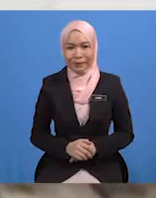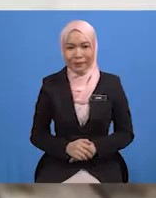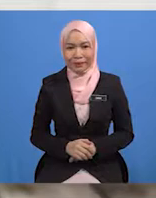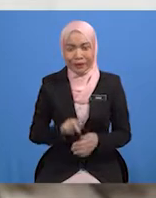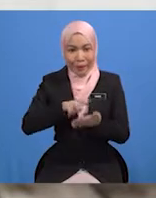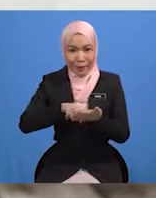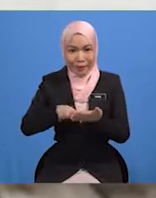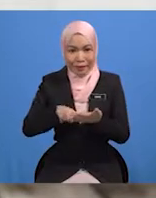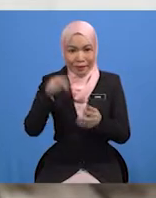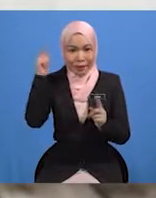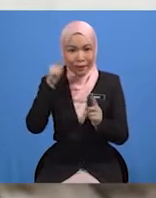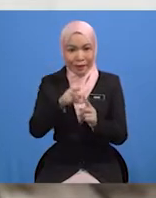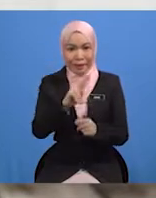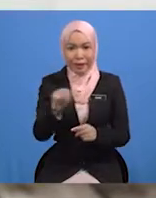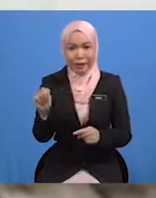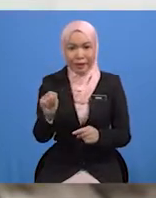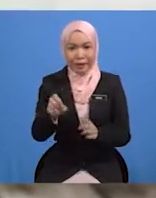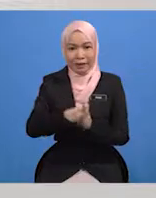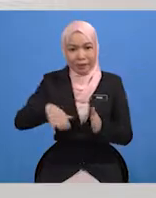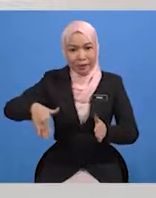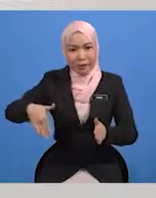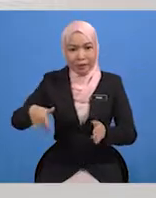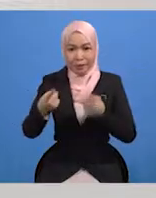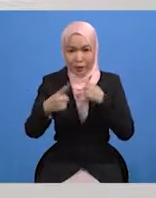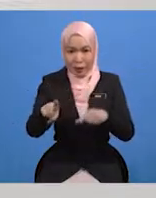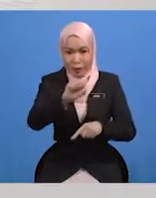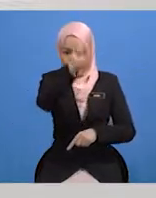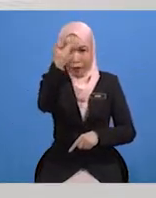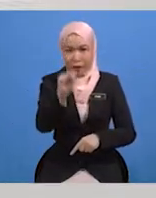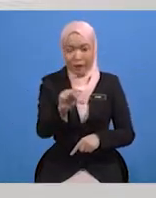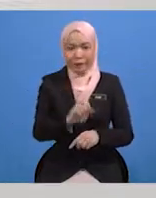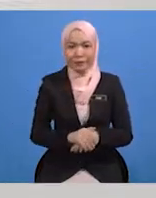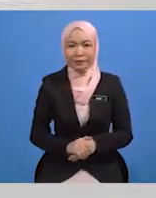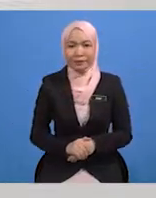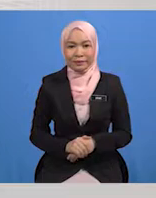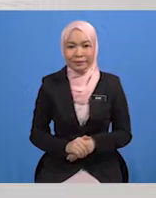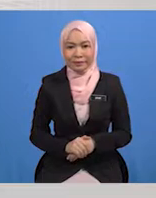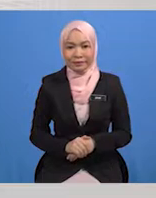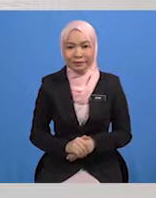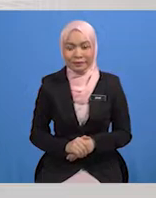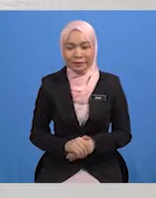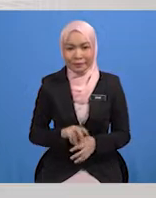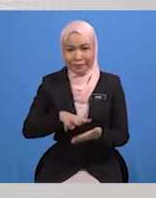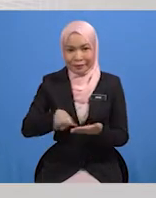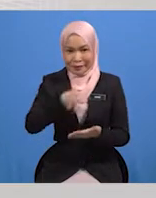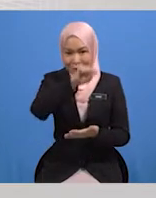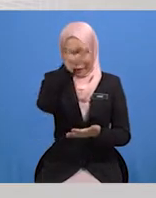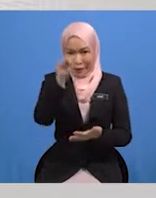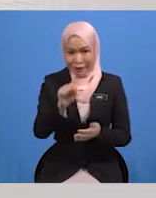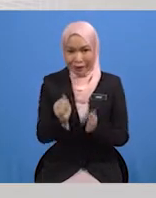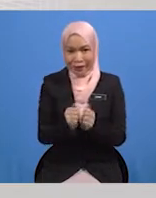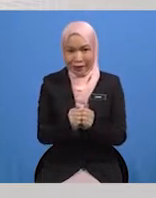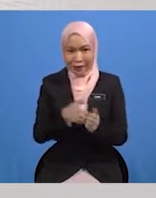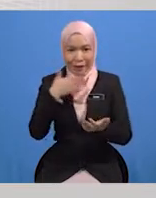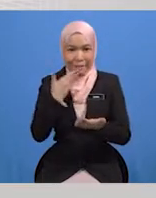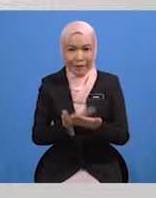Baca arahan sebelum menjawab soalan. Baca petikan di bawah dan